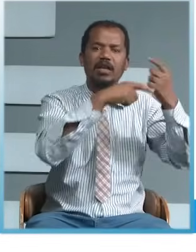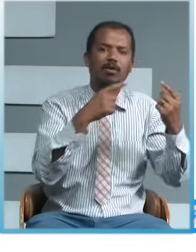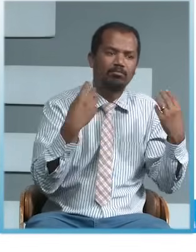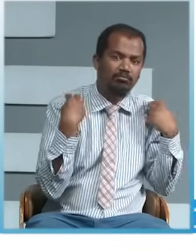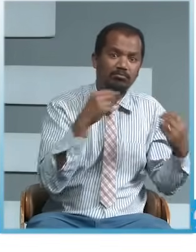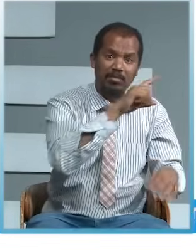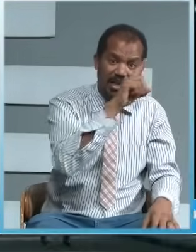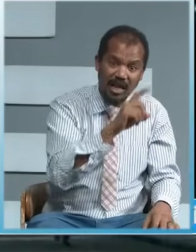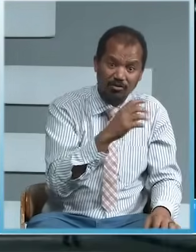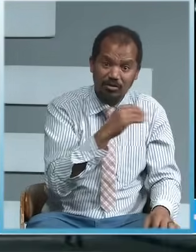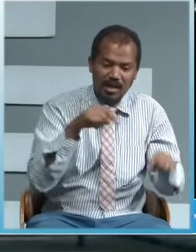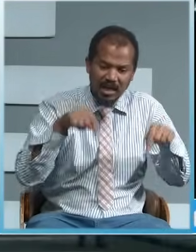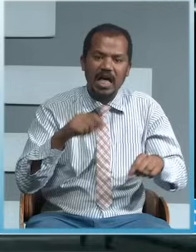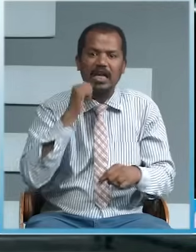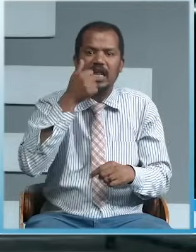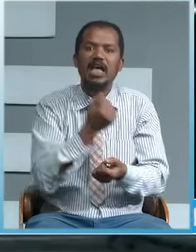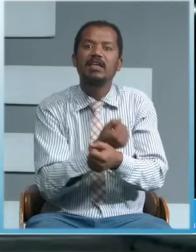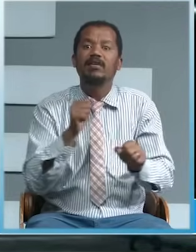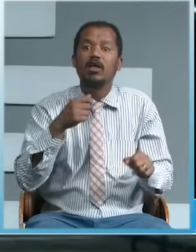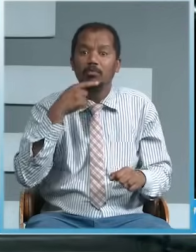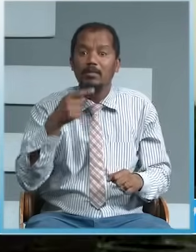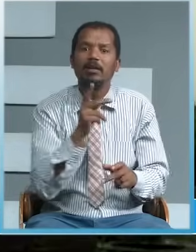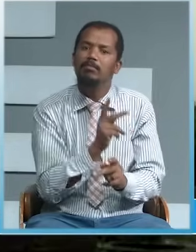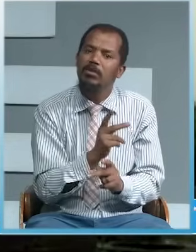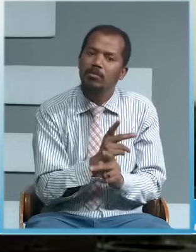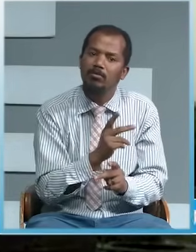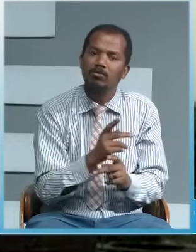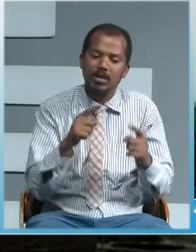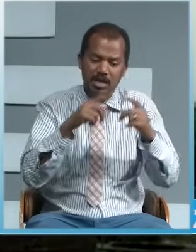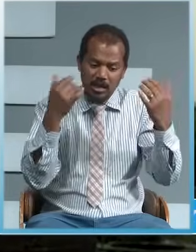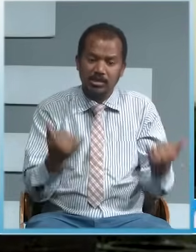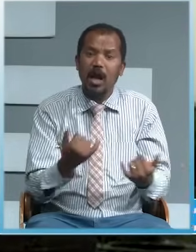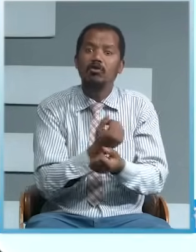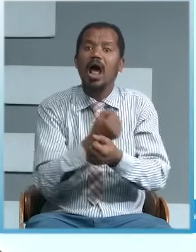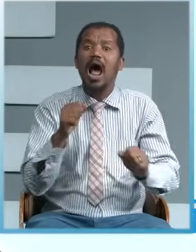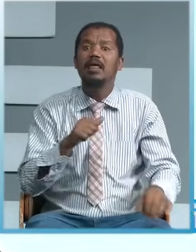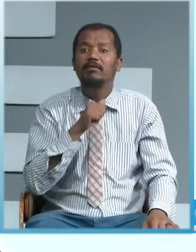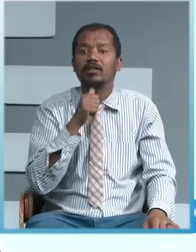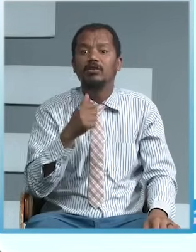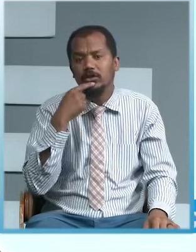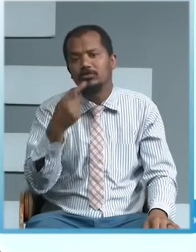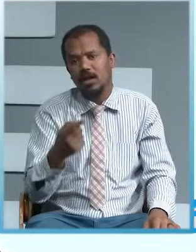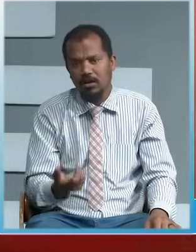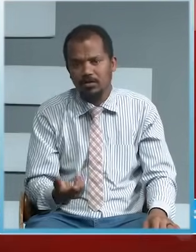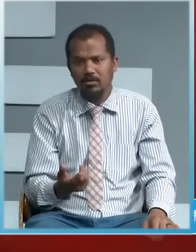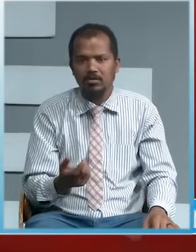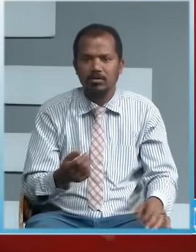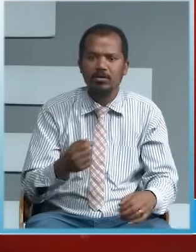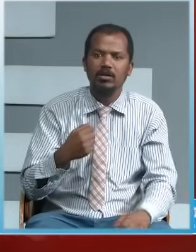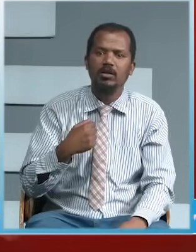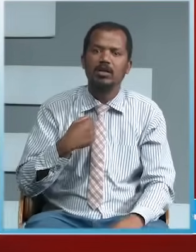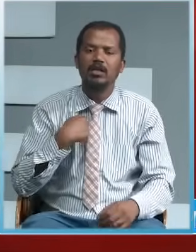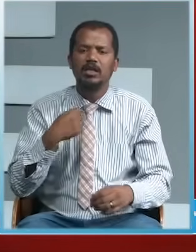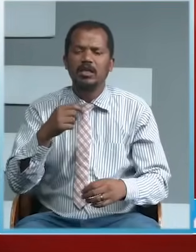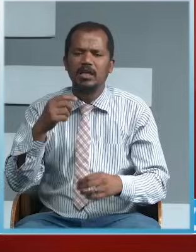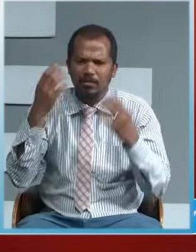مت ايكاكو ننا كزاري نغي فتالو بمالت بيتا بكم اسكا هون عالم فتاتاكو نعمل كتوال كمشتو بك